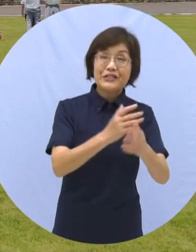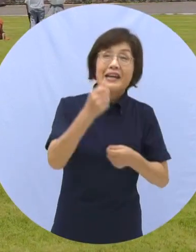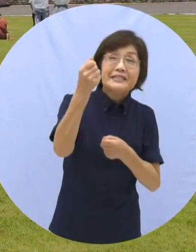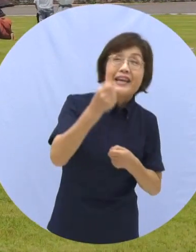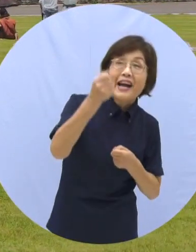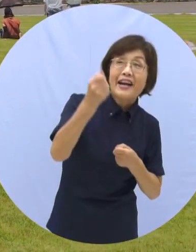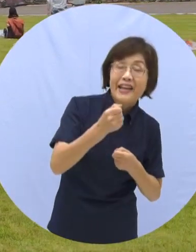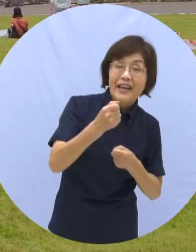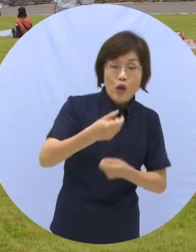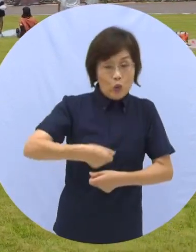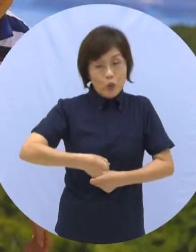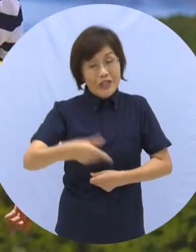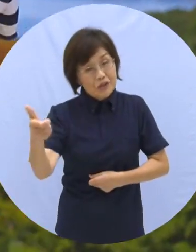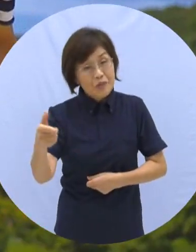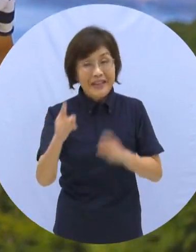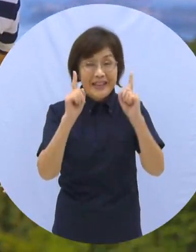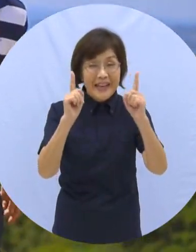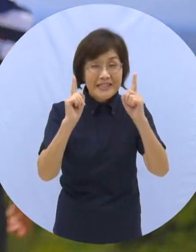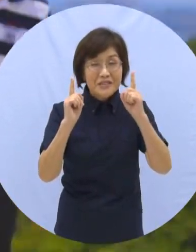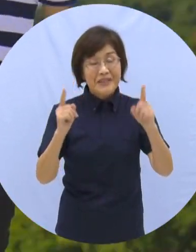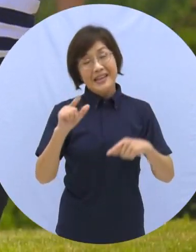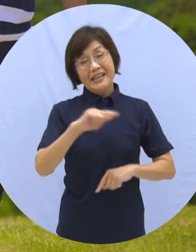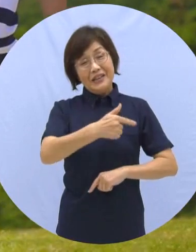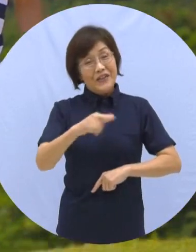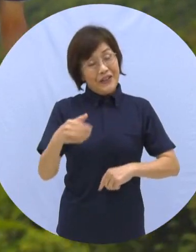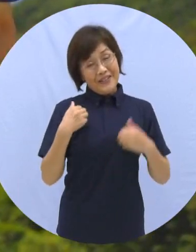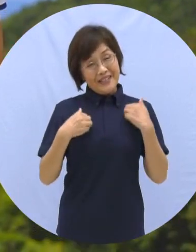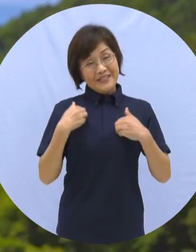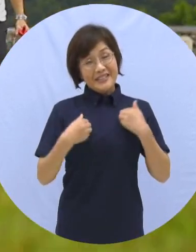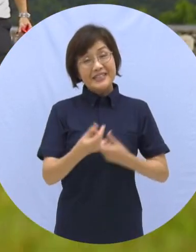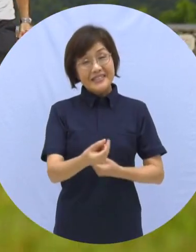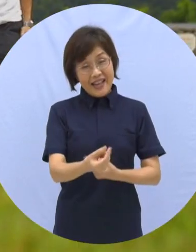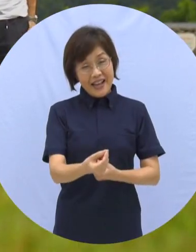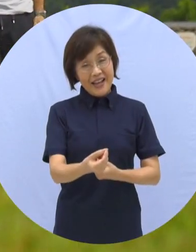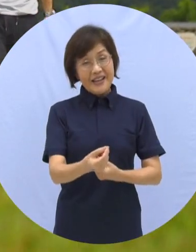たこ揚げやフリスビーなど何でも楽しむことができそうですね。